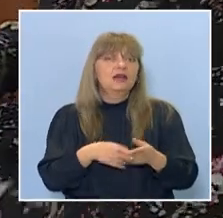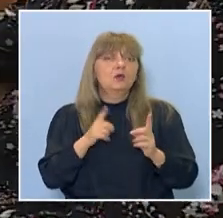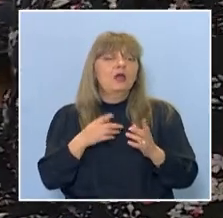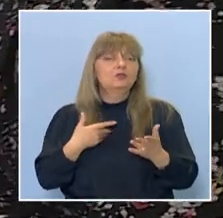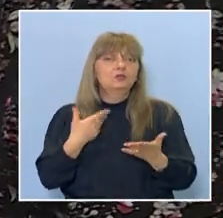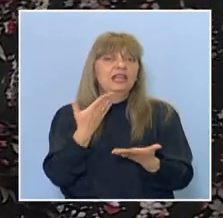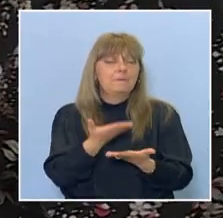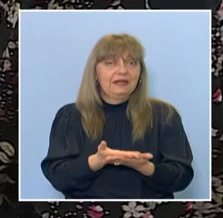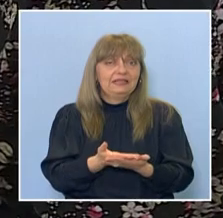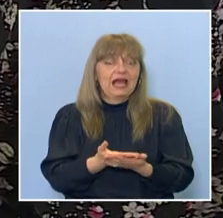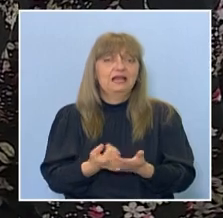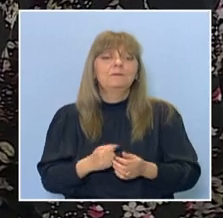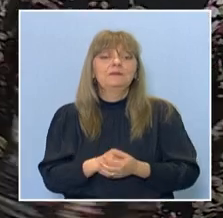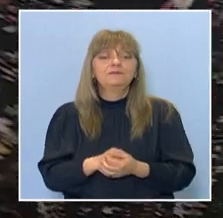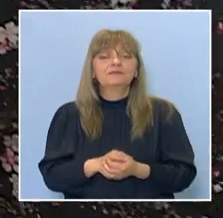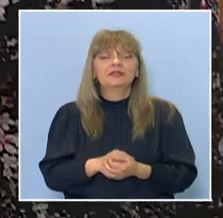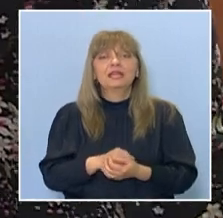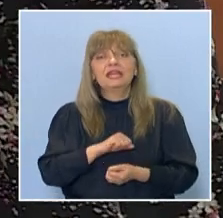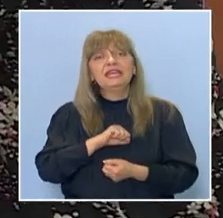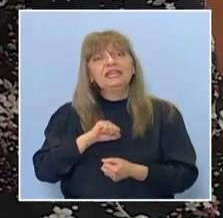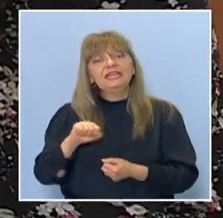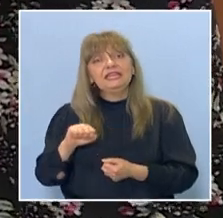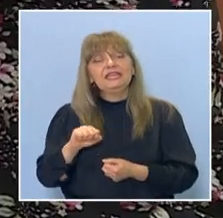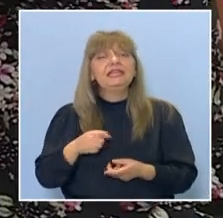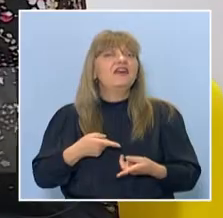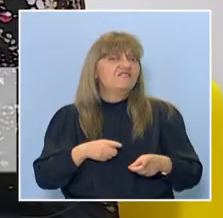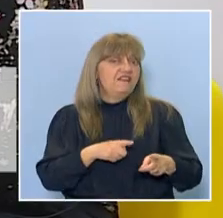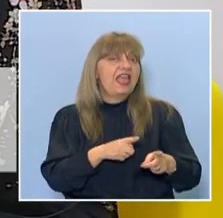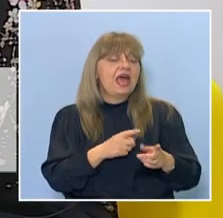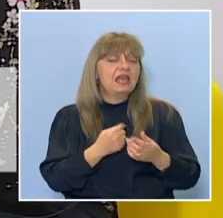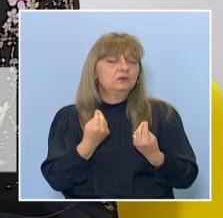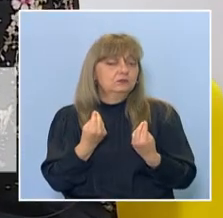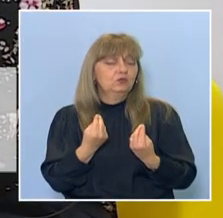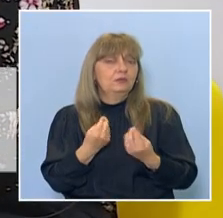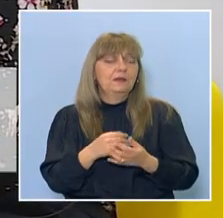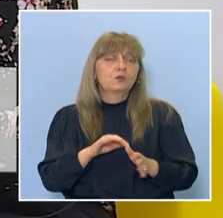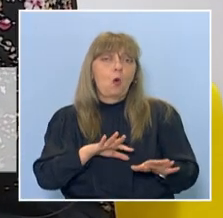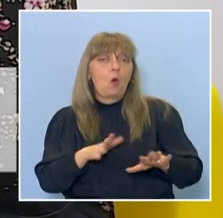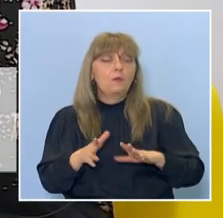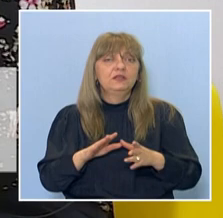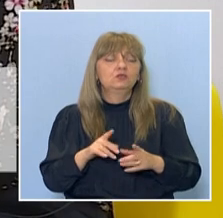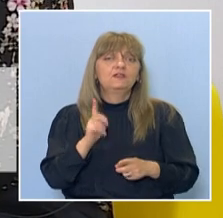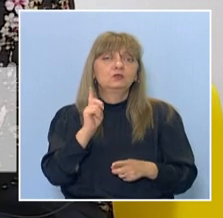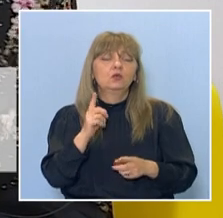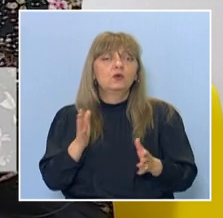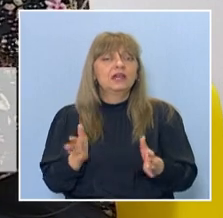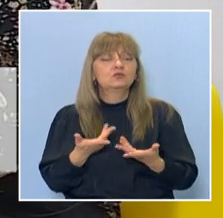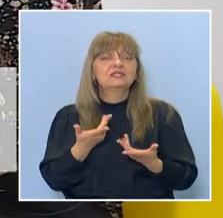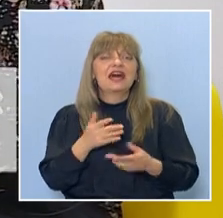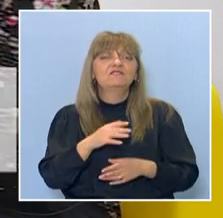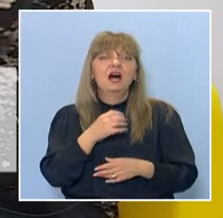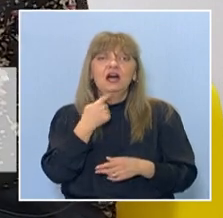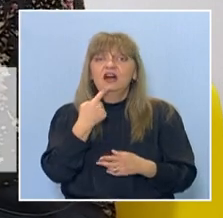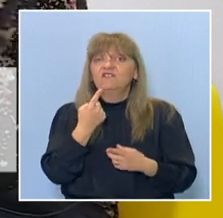и съответно се повлиява. Обикновено, когато става дума за дете с